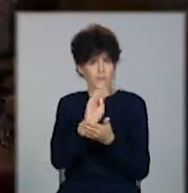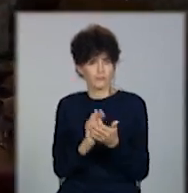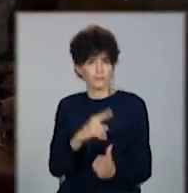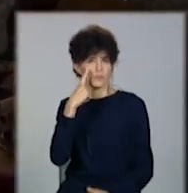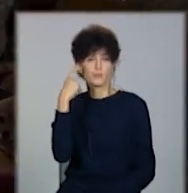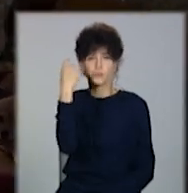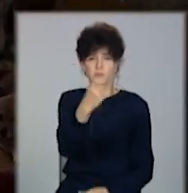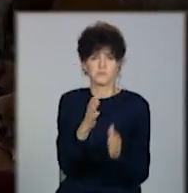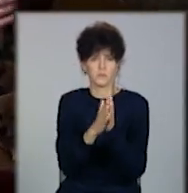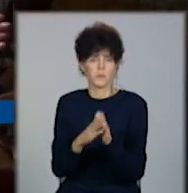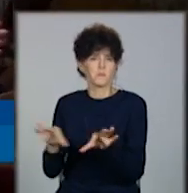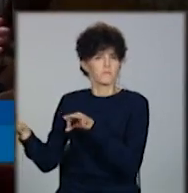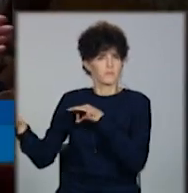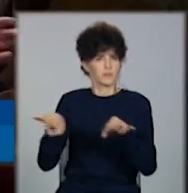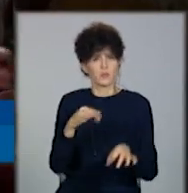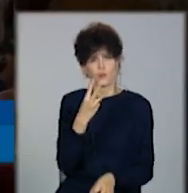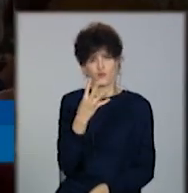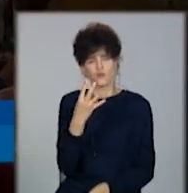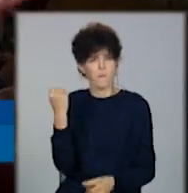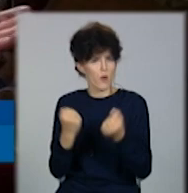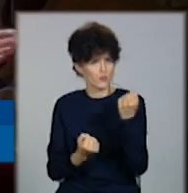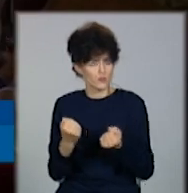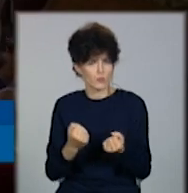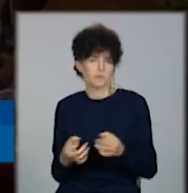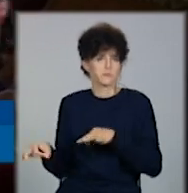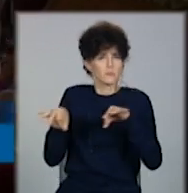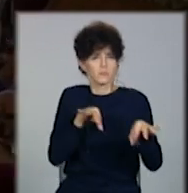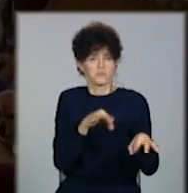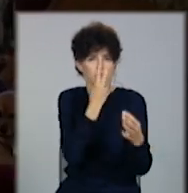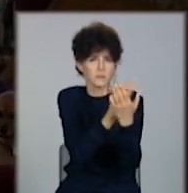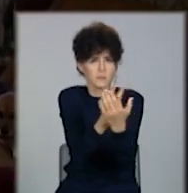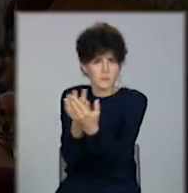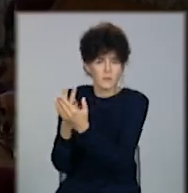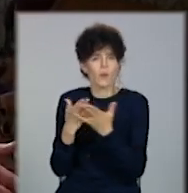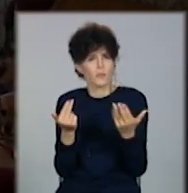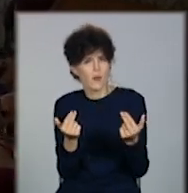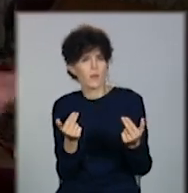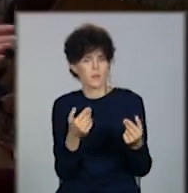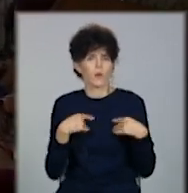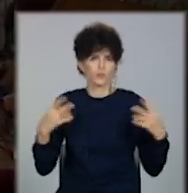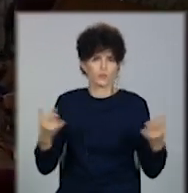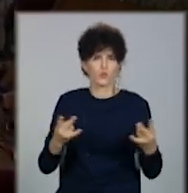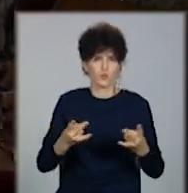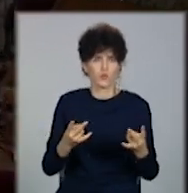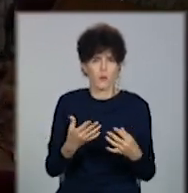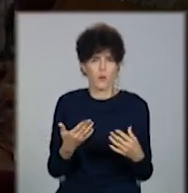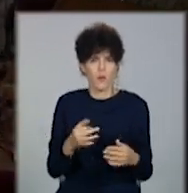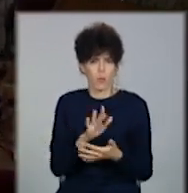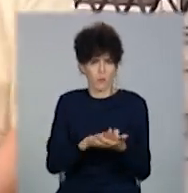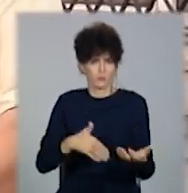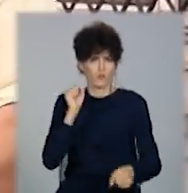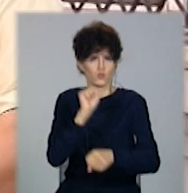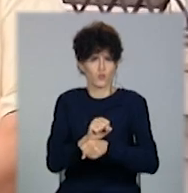они приехали, 3 или 4 машины с начальством, посмотрели, да-да-да-да-да-да, и на сім дело